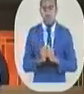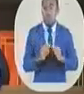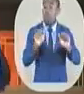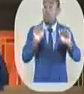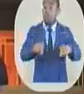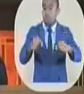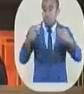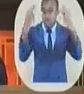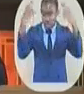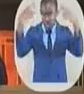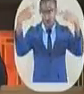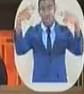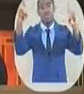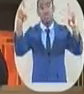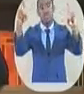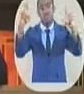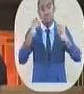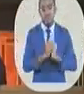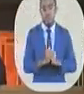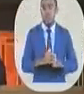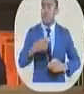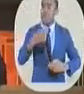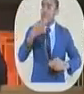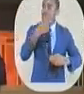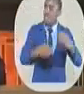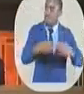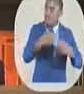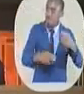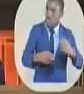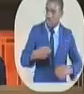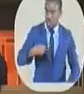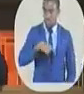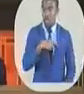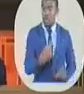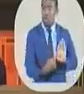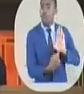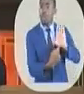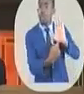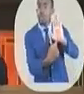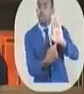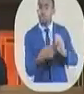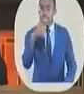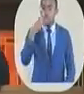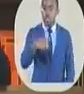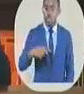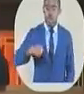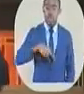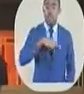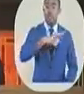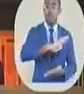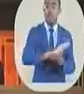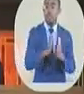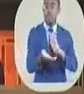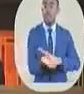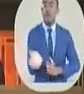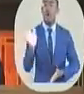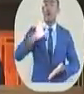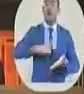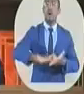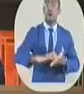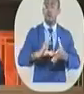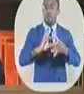nous surmonterons cette crise car ce sont les épreuves qui nous révèlent et qui doivent nous rendre encore plus solidaires.